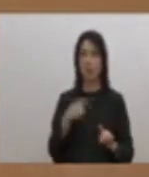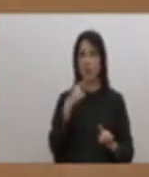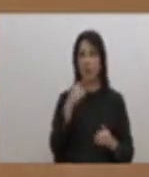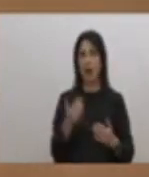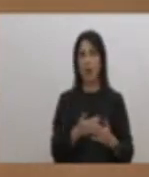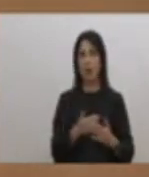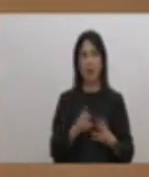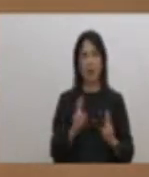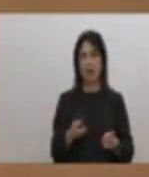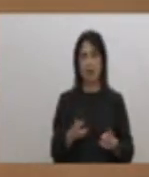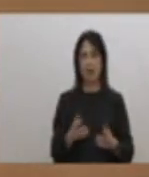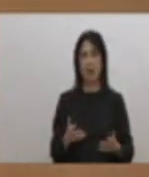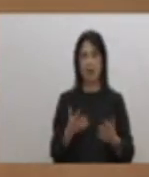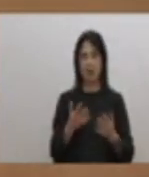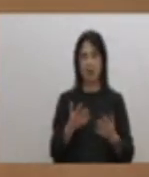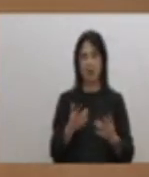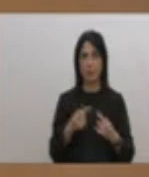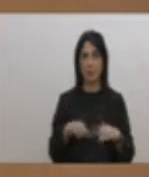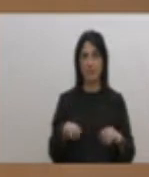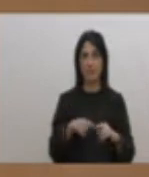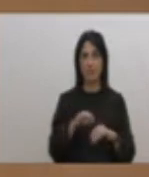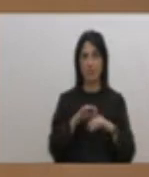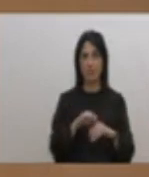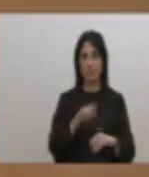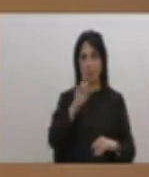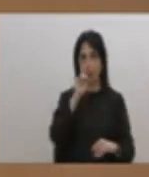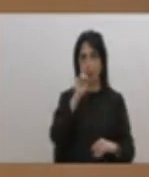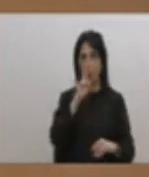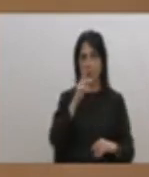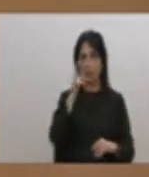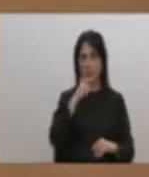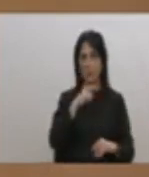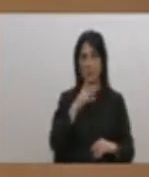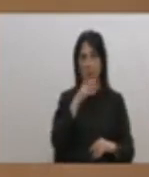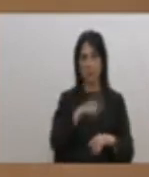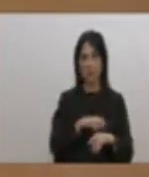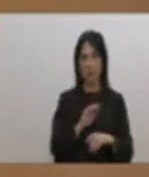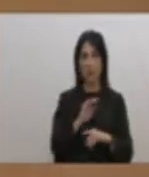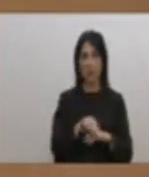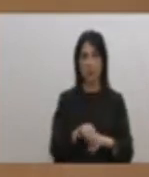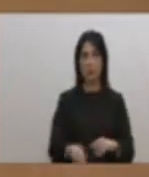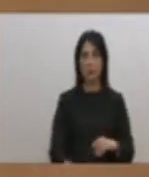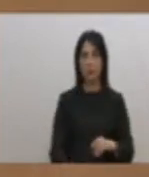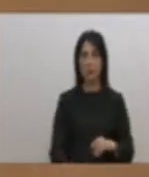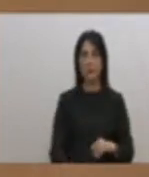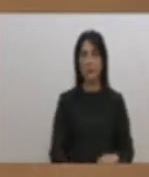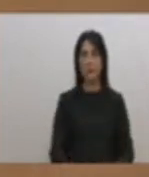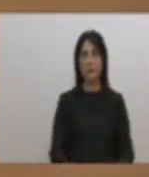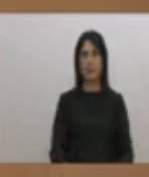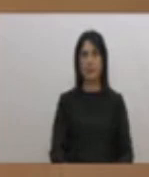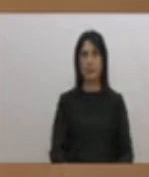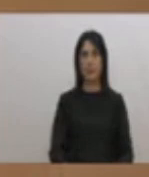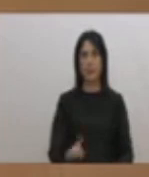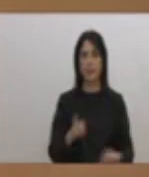ამბავი, არ ვიცი, მაგრამ აშკარად საზოგადოება შეკავთ შეცდომაში. ბატონო სპიკერო, დრო რომ დავიმატოთ თუ შეიძლება.